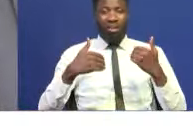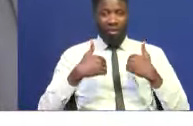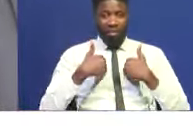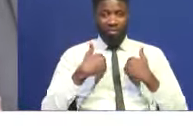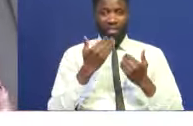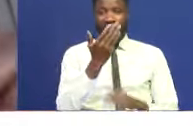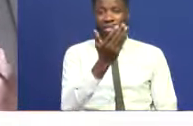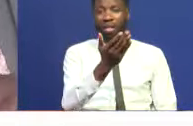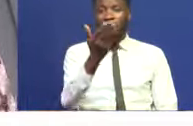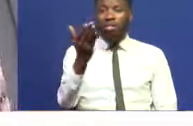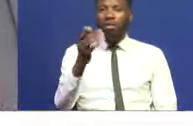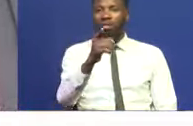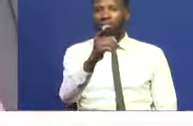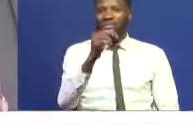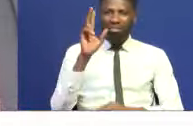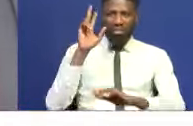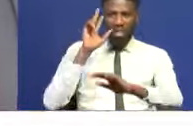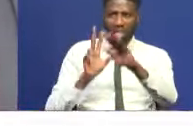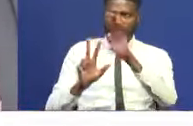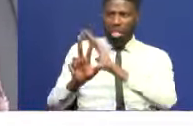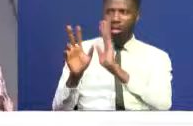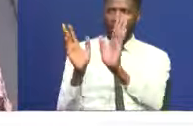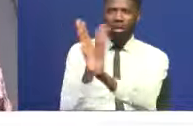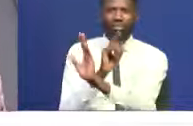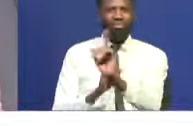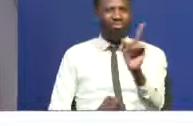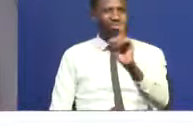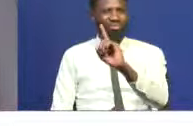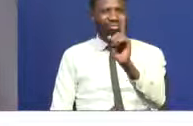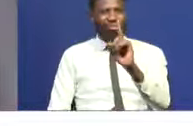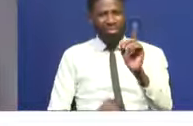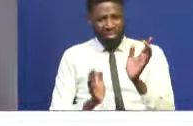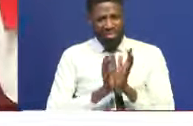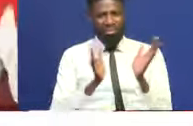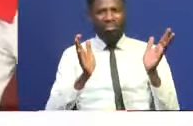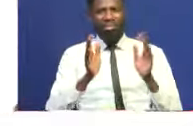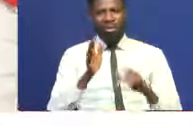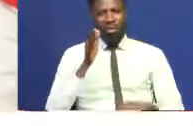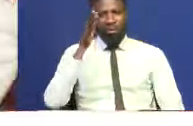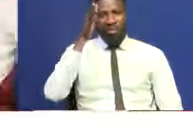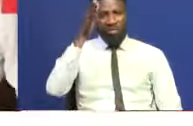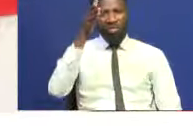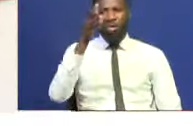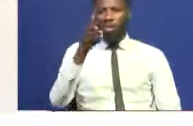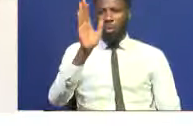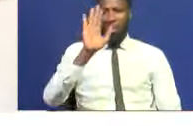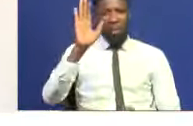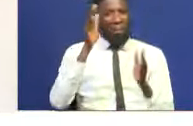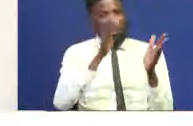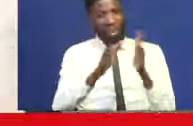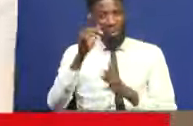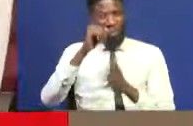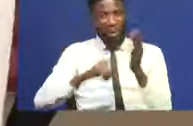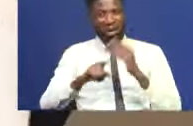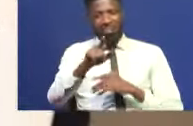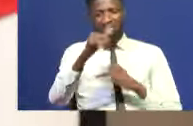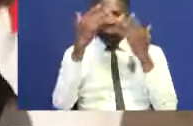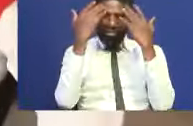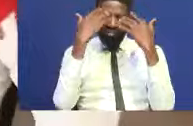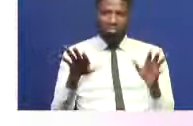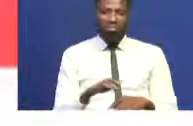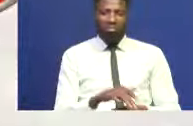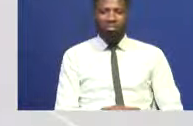PWDs, wacha kuwaficha, toa mtoto, ujui kile Mungu amemwekea huko mbele. John Kahiro, Prime Edition.